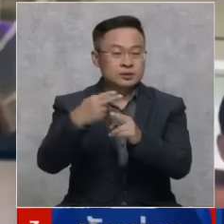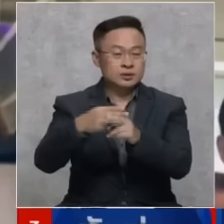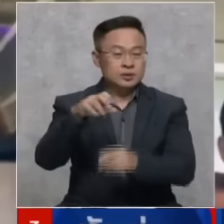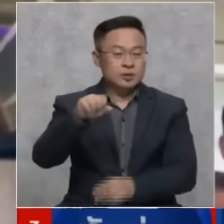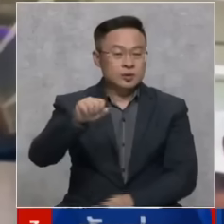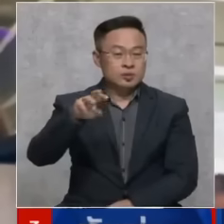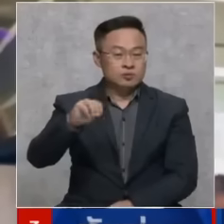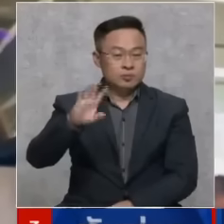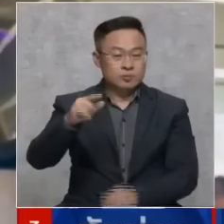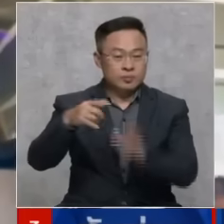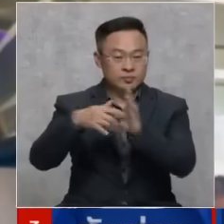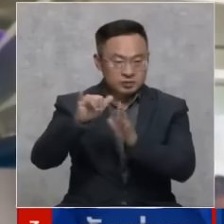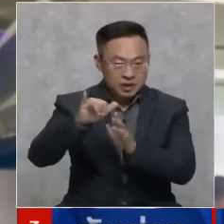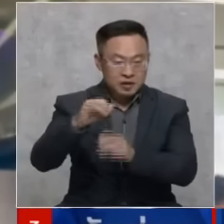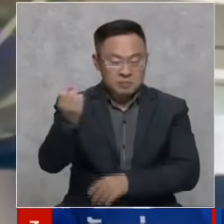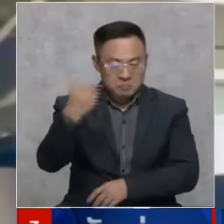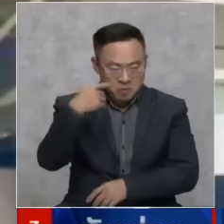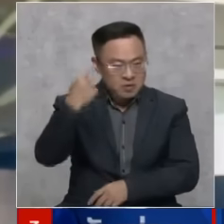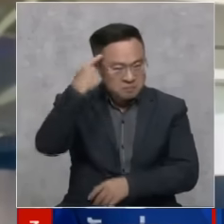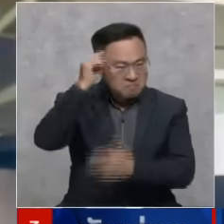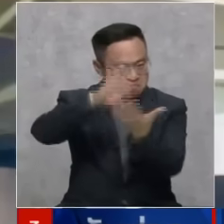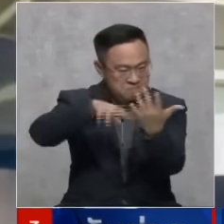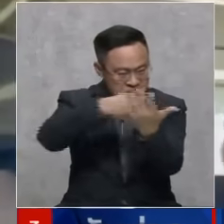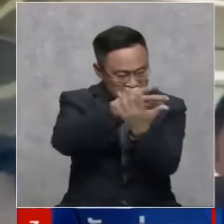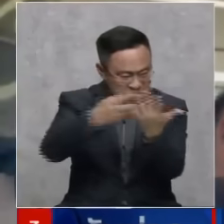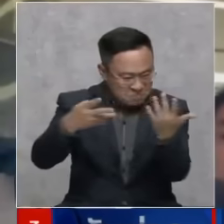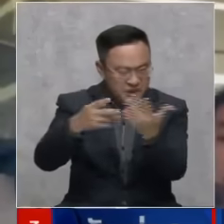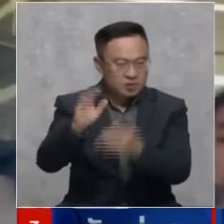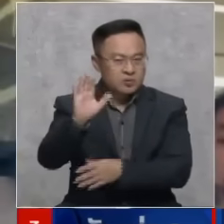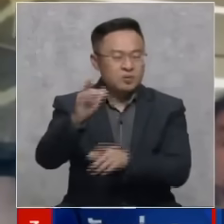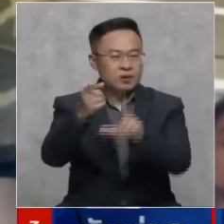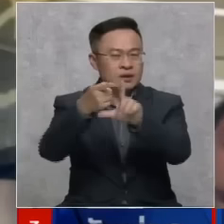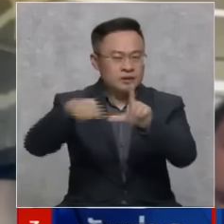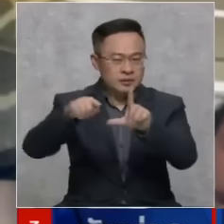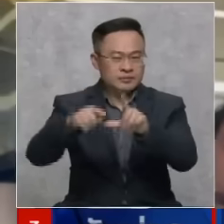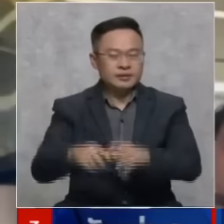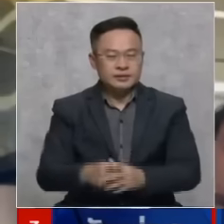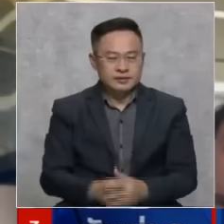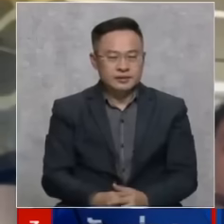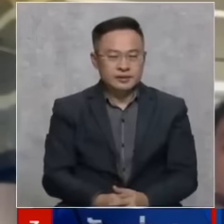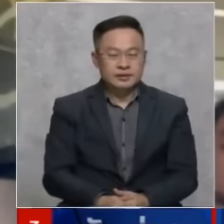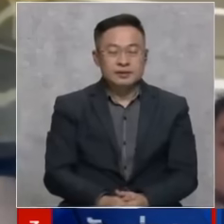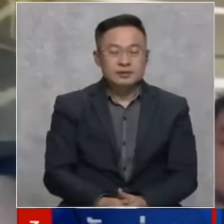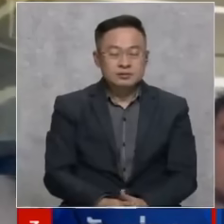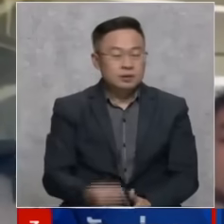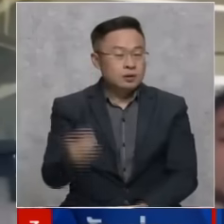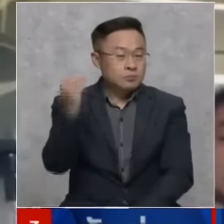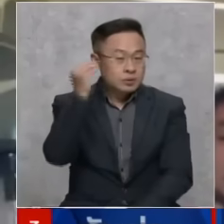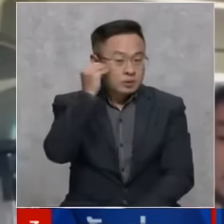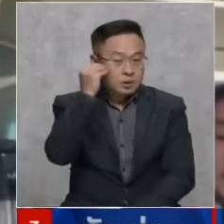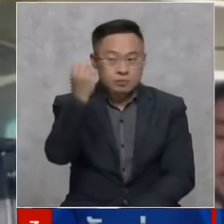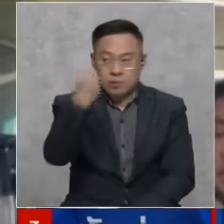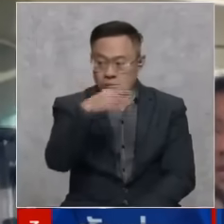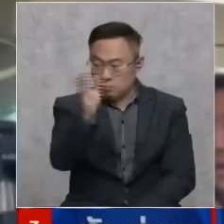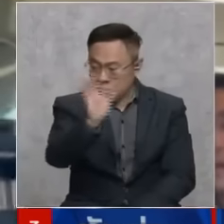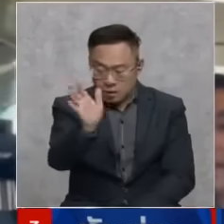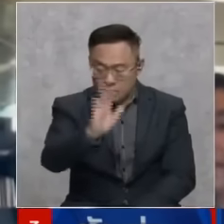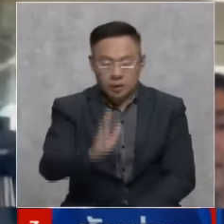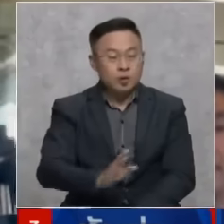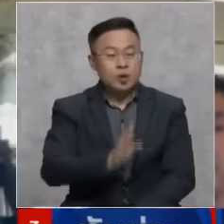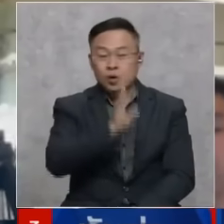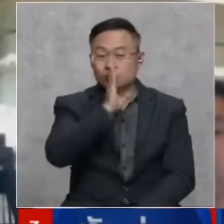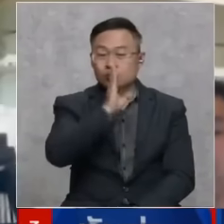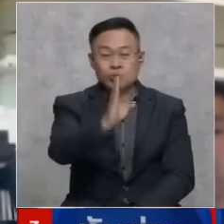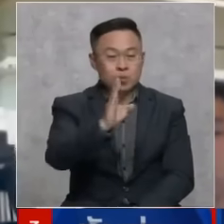ของก้าวไกลเนี่ยยิ่งกว่าเซียนเลยนะเหมือนเซียนเหยียบเมฆคุณผู้ชมคุณพิธาก็เลยบอกว่าไม่มันไม่ได้เป็นเกมการ